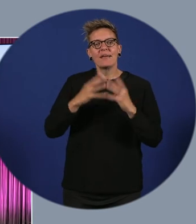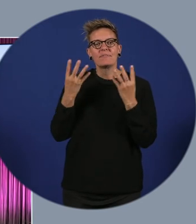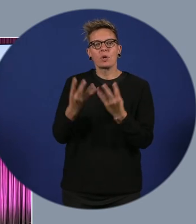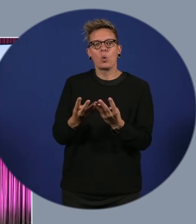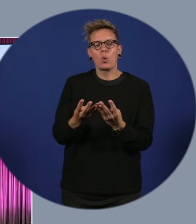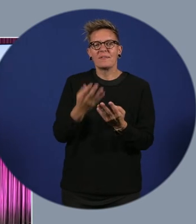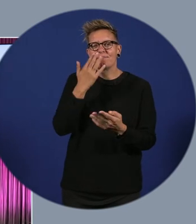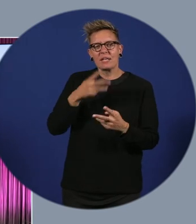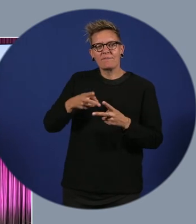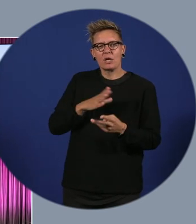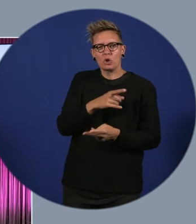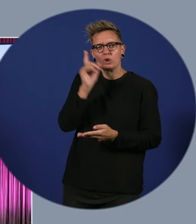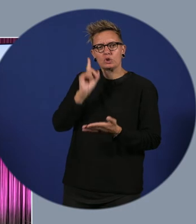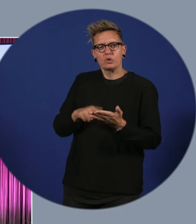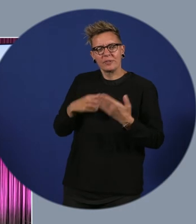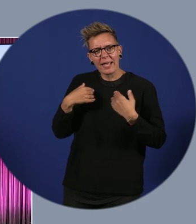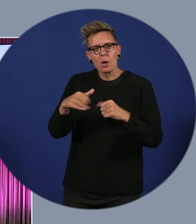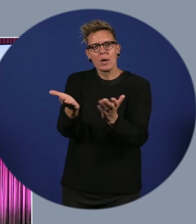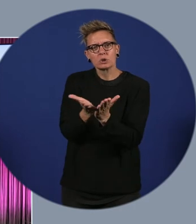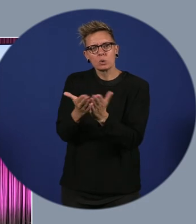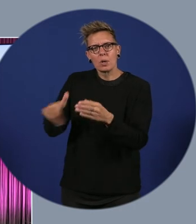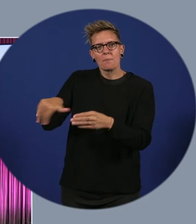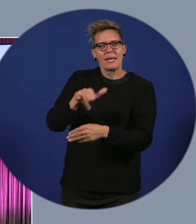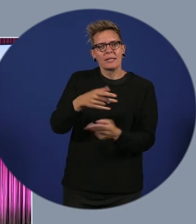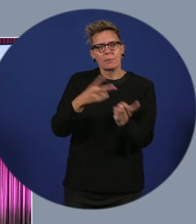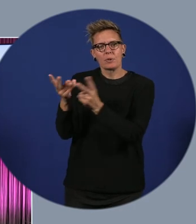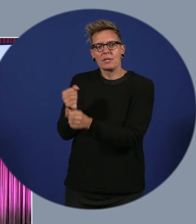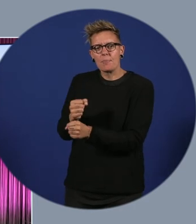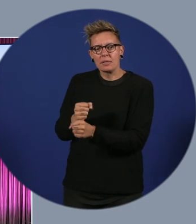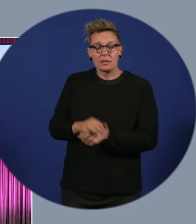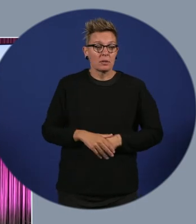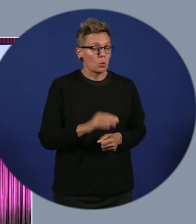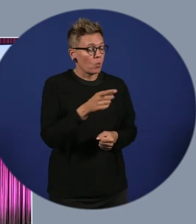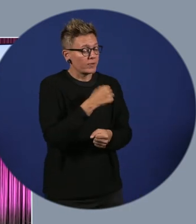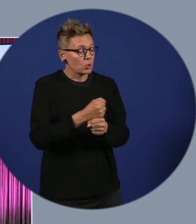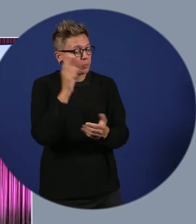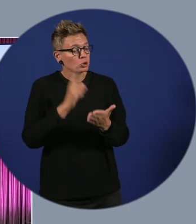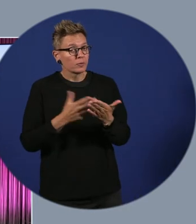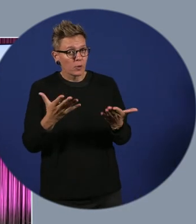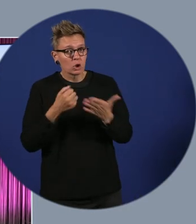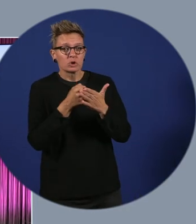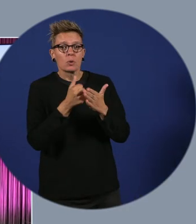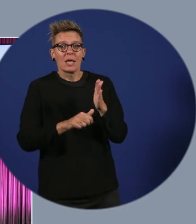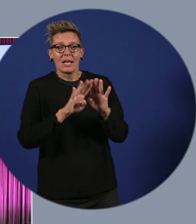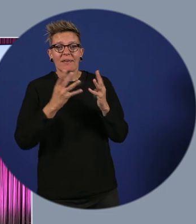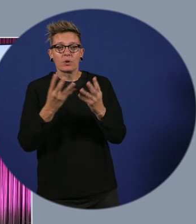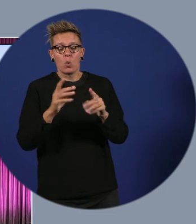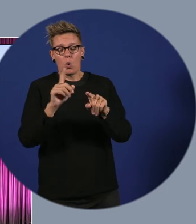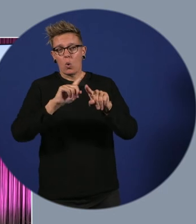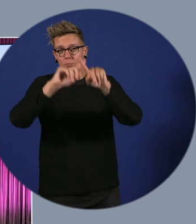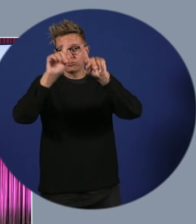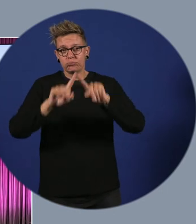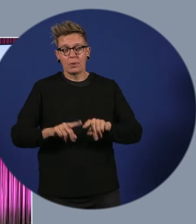man säga, verktyg för att engagera skolorna i demokratiarbetet? Ja, vi jobbar ju med att stötta elevråd runt om i landet, och vårt främsta verktyg är